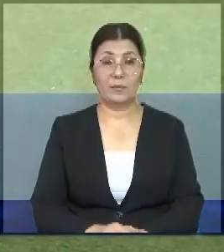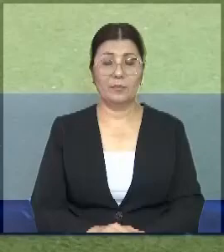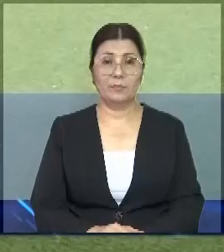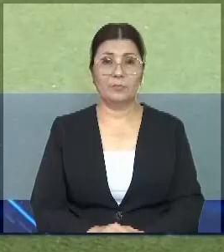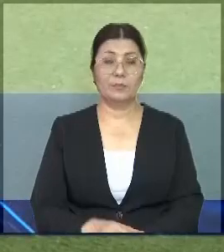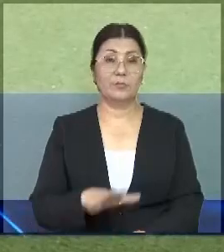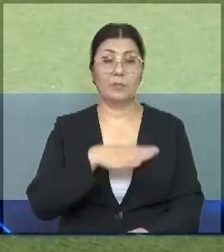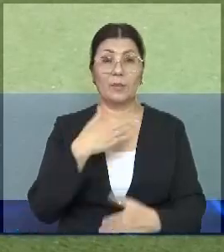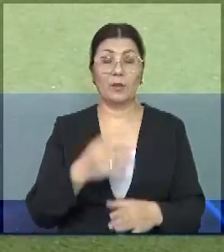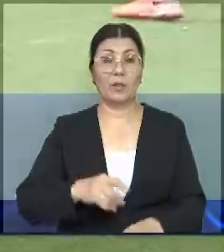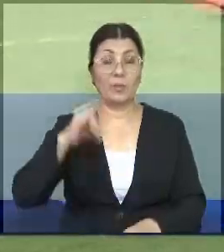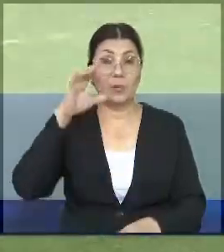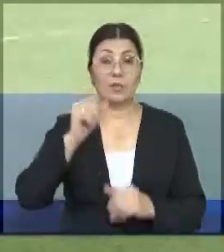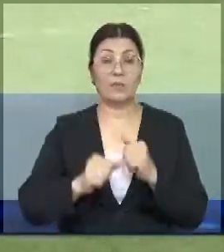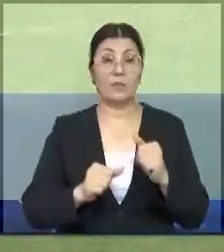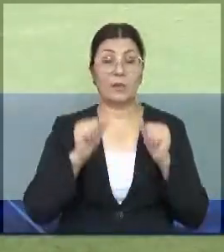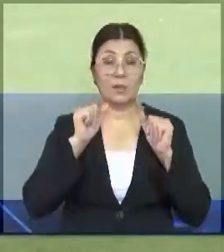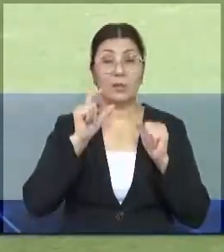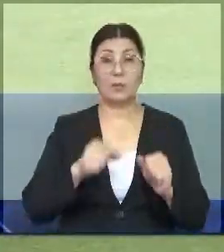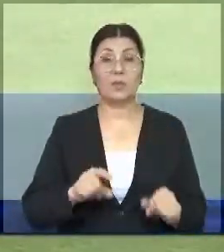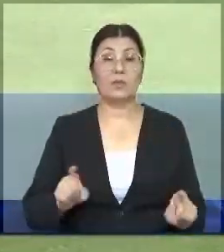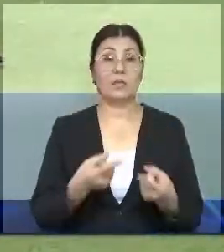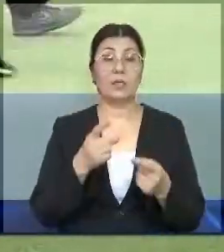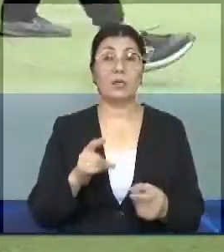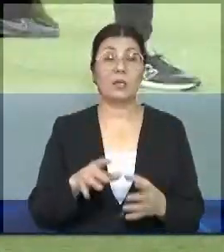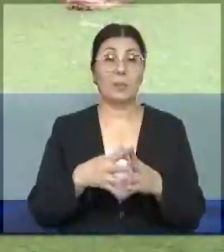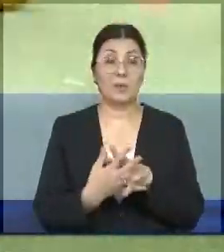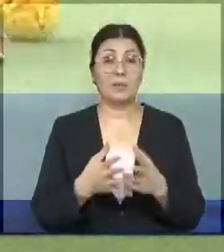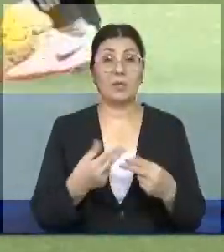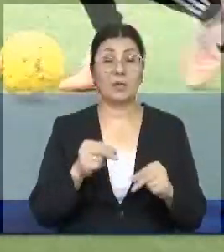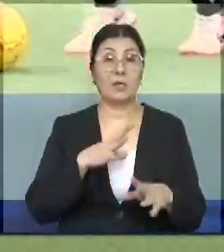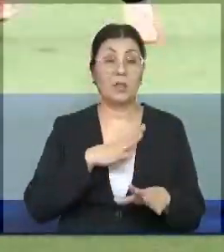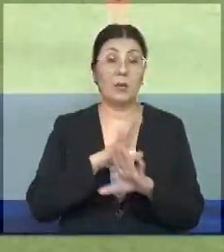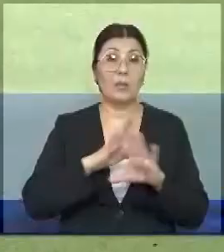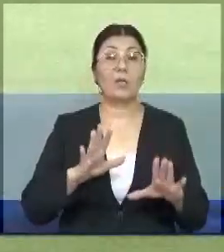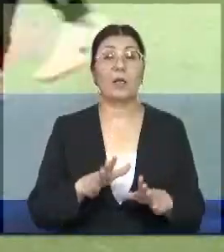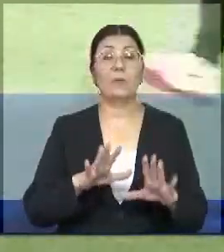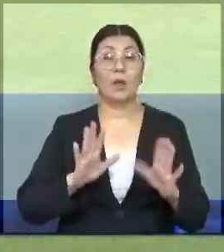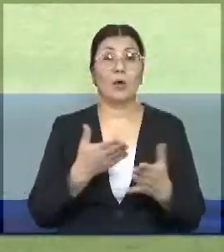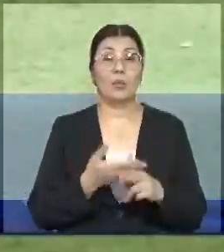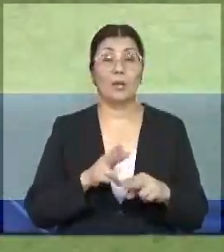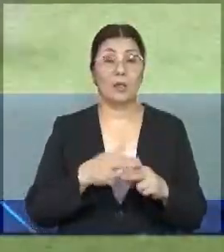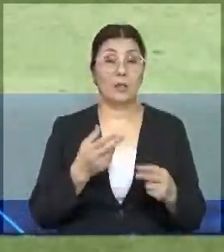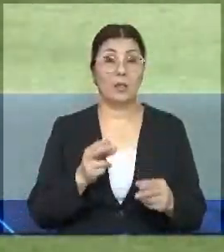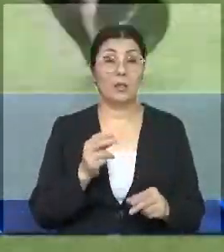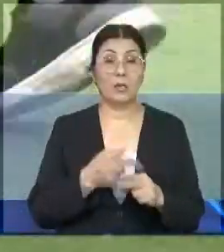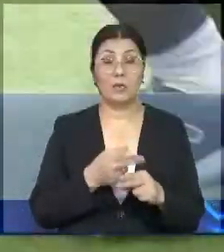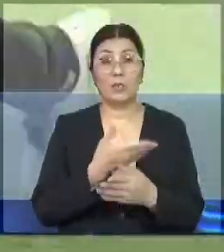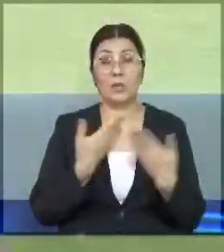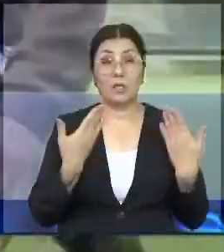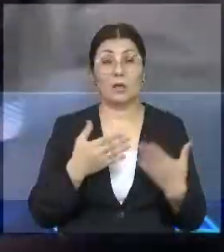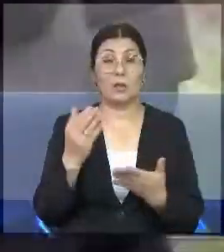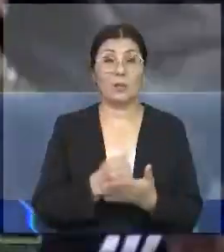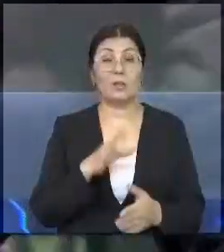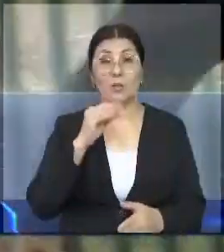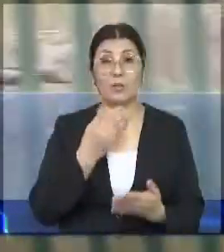секрет что многие выдающие все спортсмены вышли из глубинки где не было своё время необходимых условий Однако это не мешало им добиться успеха